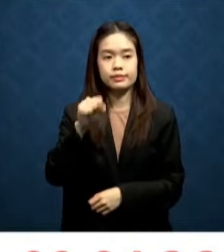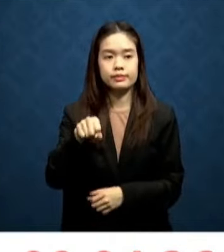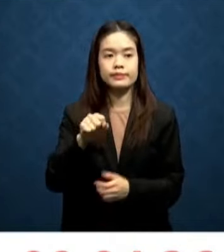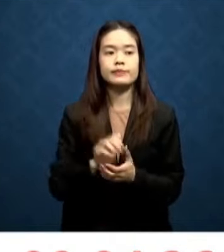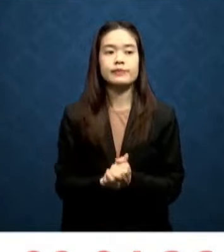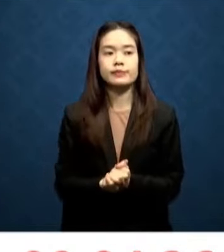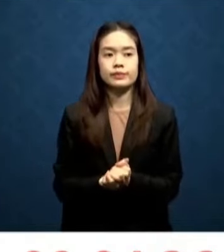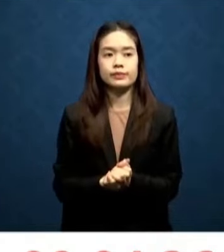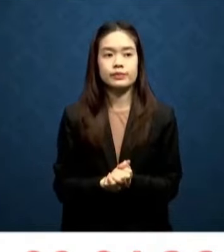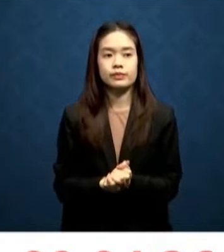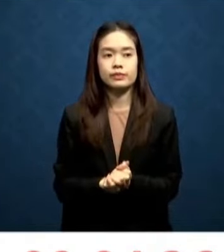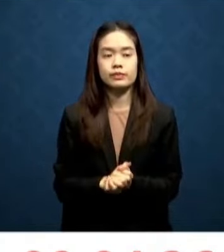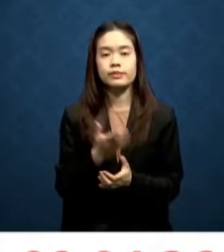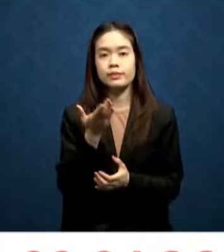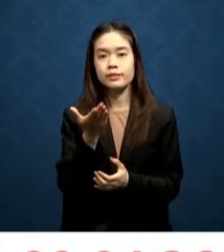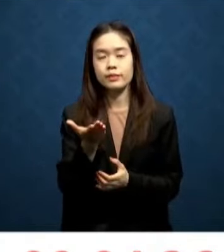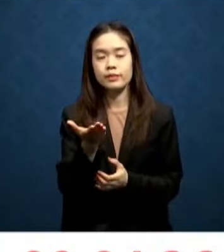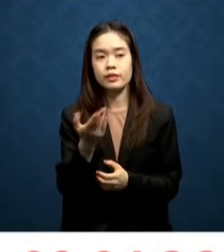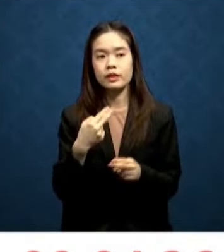เอาท่านบุญจันทร์ครับ